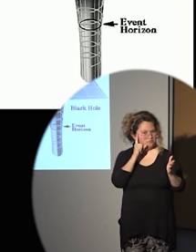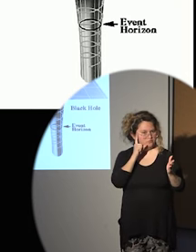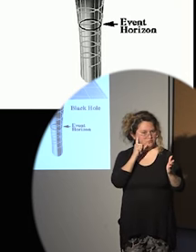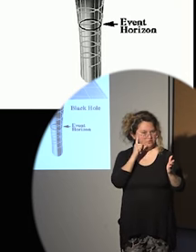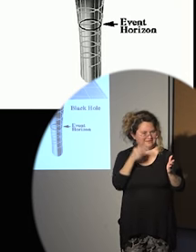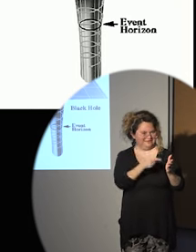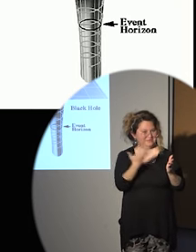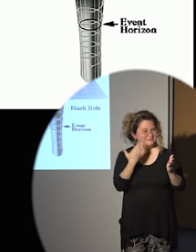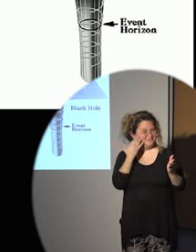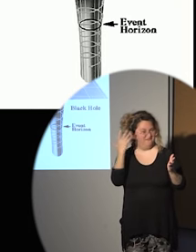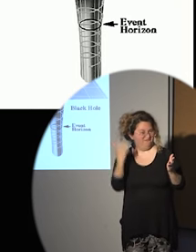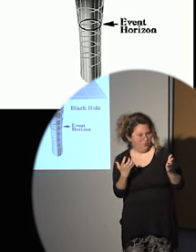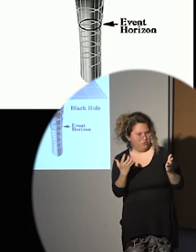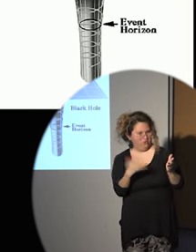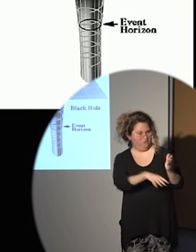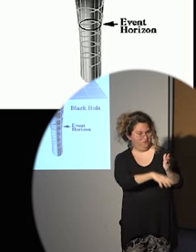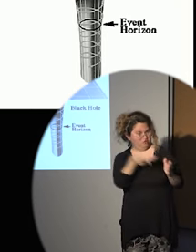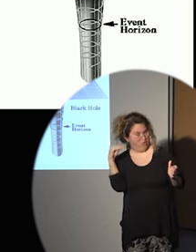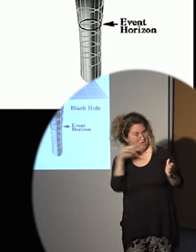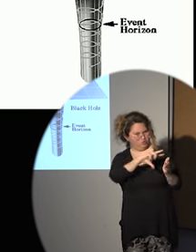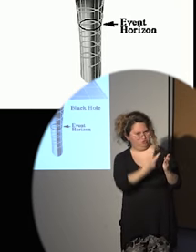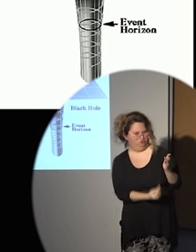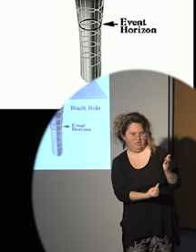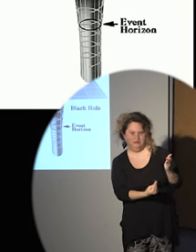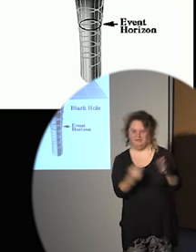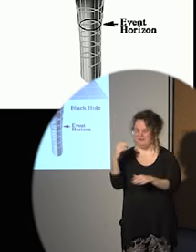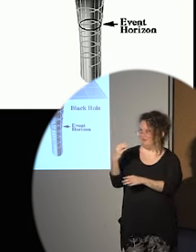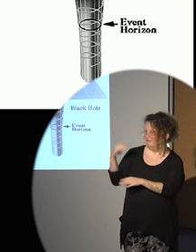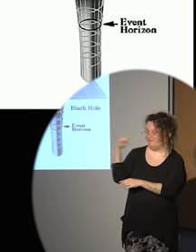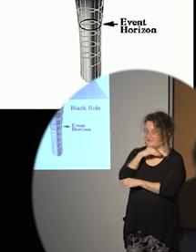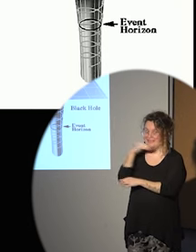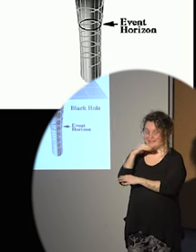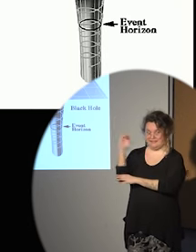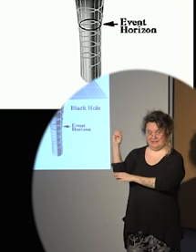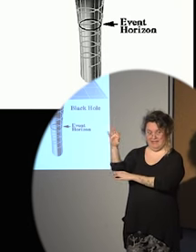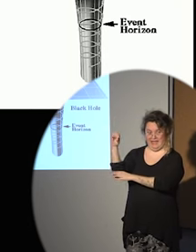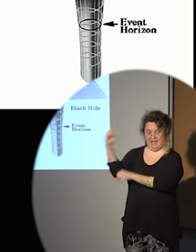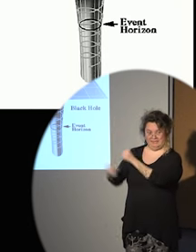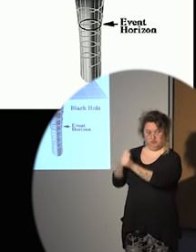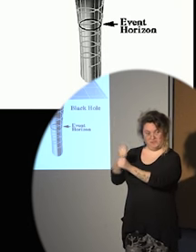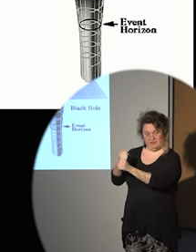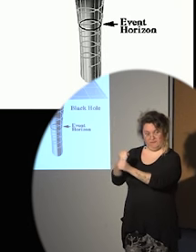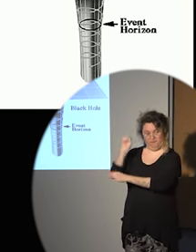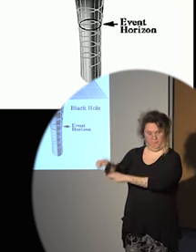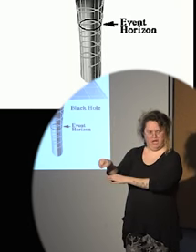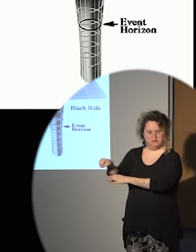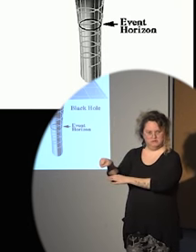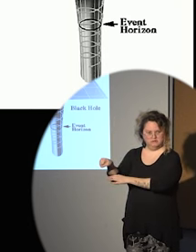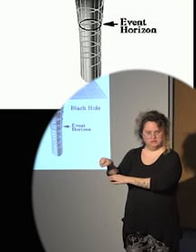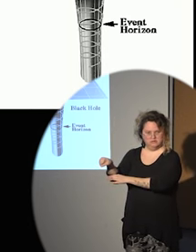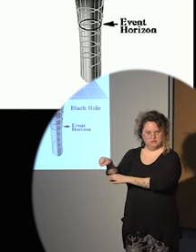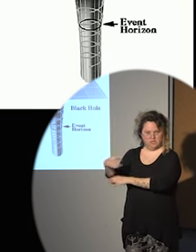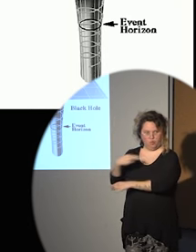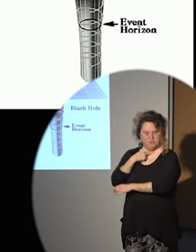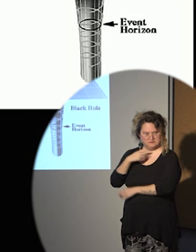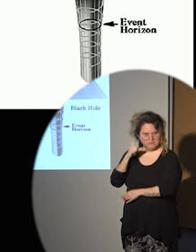de la lumière. En fait, d'un trou noir, et c'est de là d'où vient son nom, la lumière ne peut pas s'échapper. Donc on peut